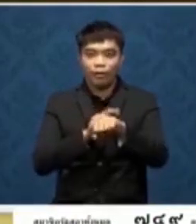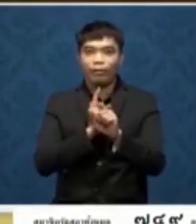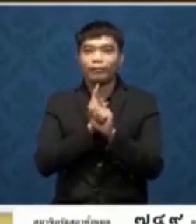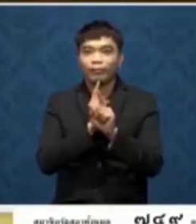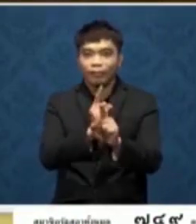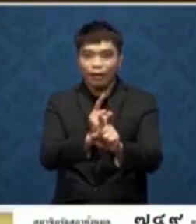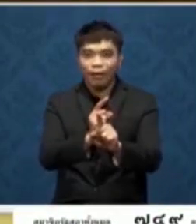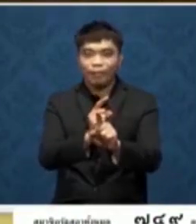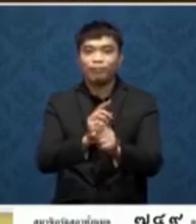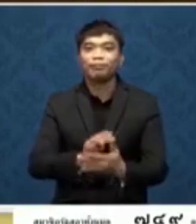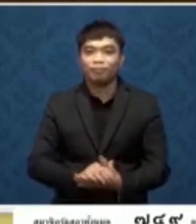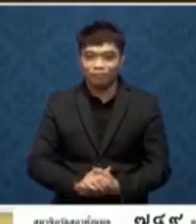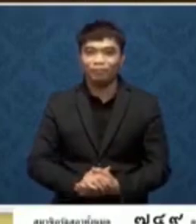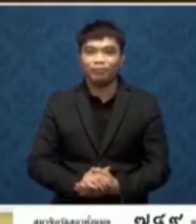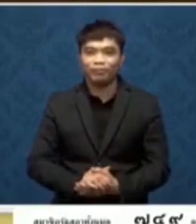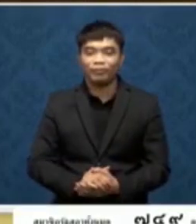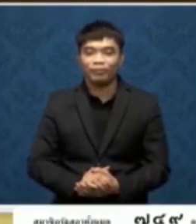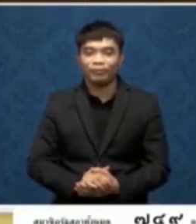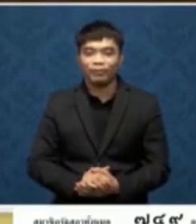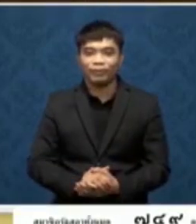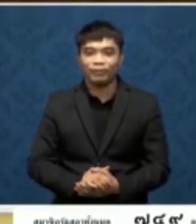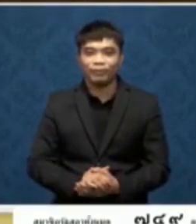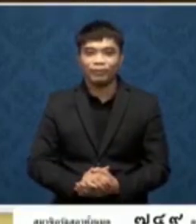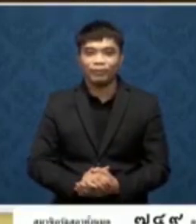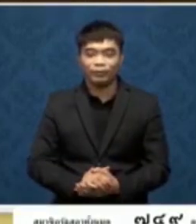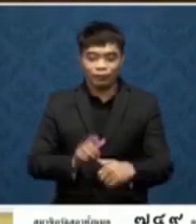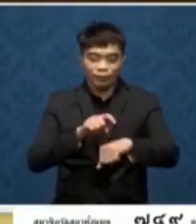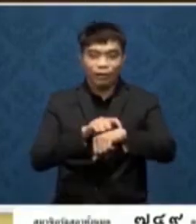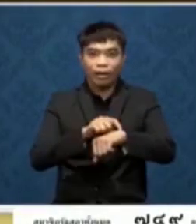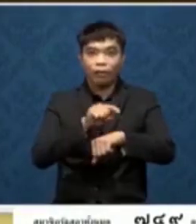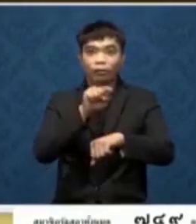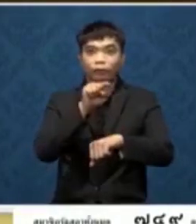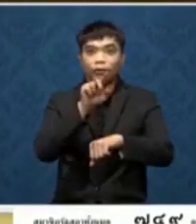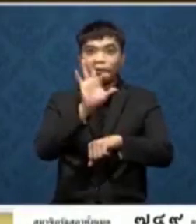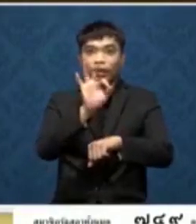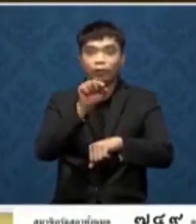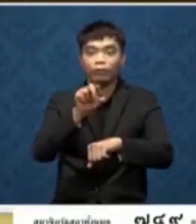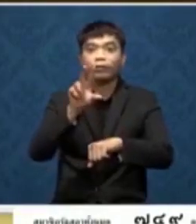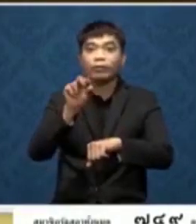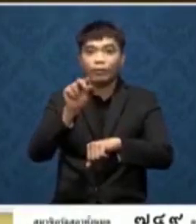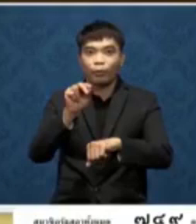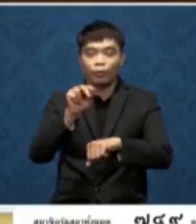หมายไว้นะครับ3:30 นะครับ